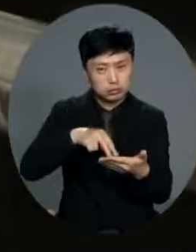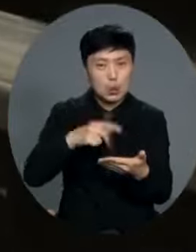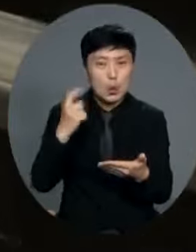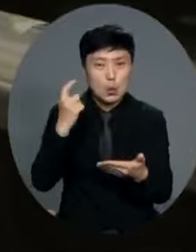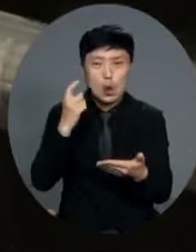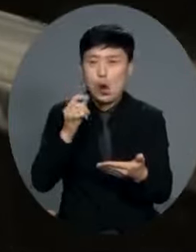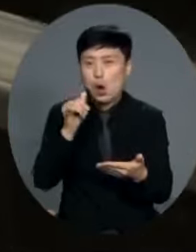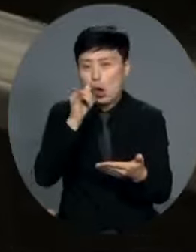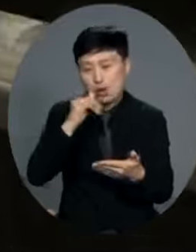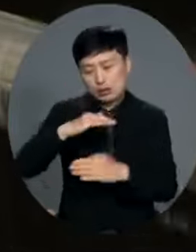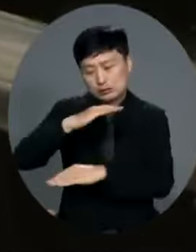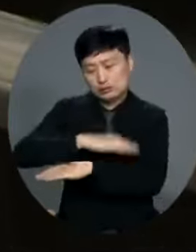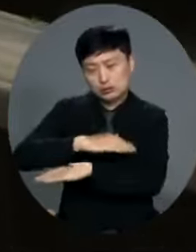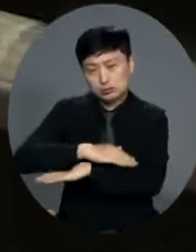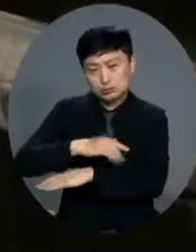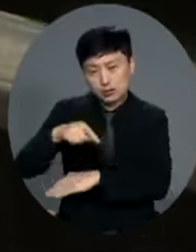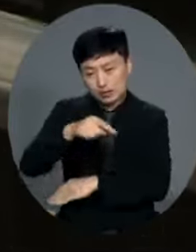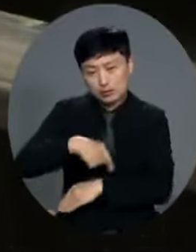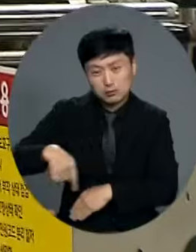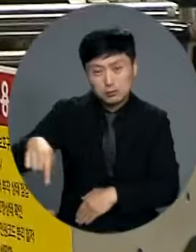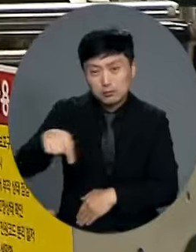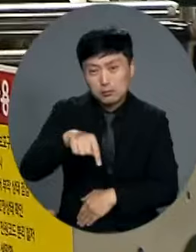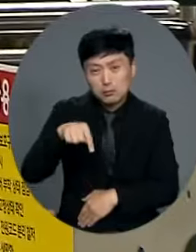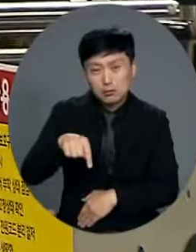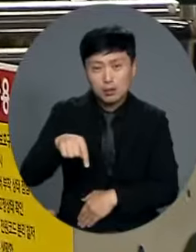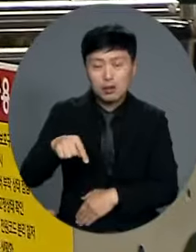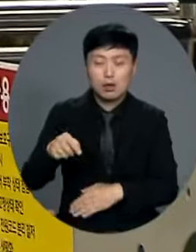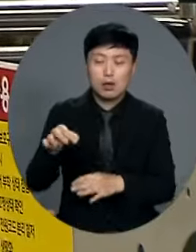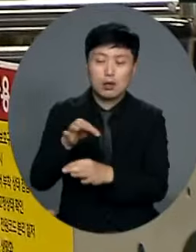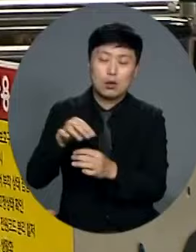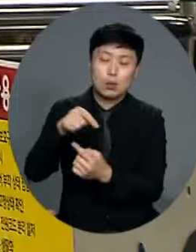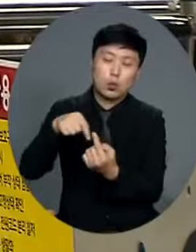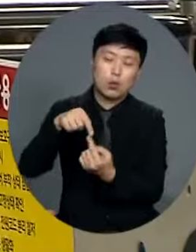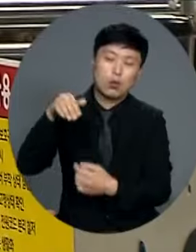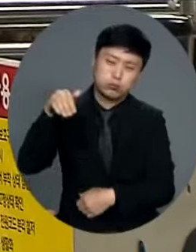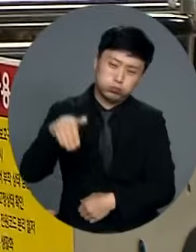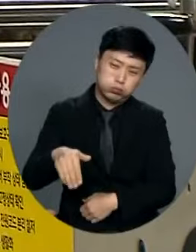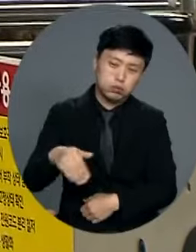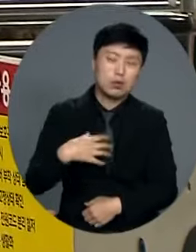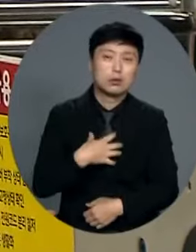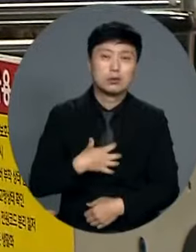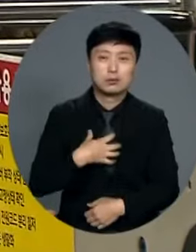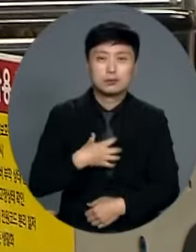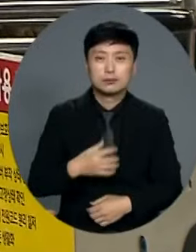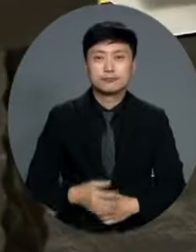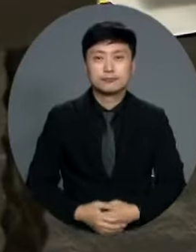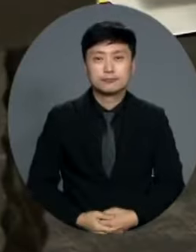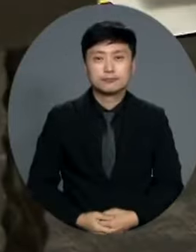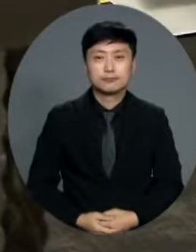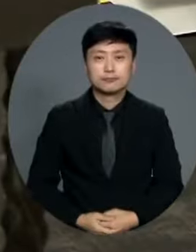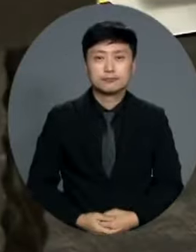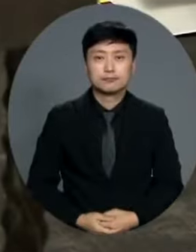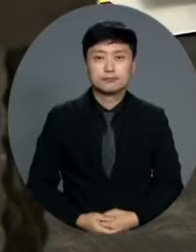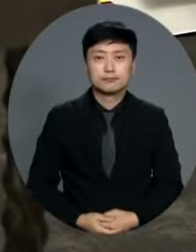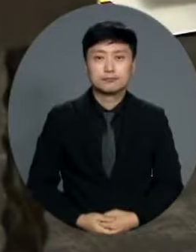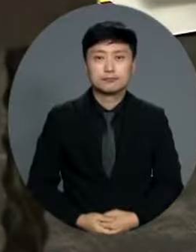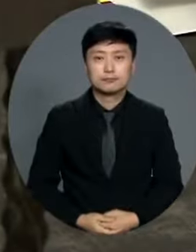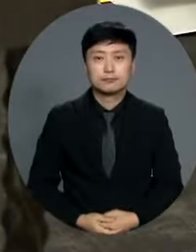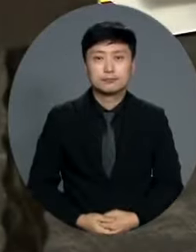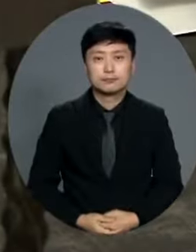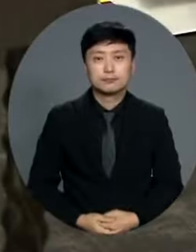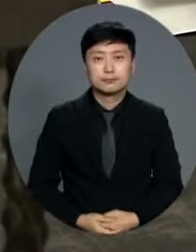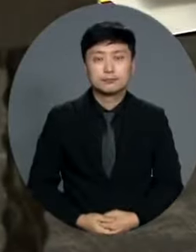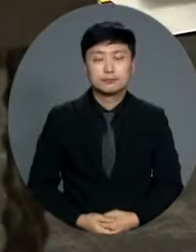지역 출판업계에게는 지금보다 더 냉혹한 겨울이 기다리고 있습니다. MBC 뉴스 이태우입니다.